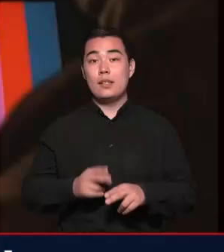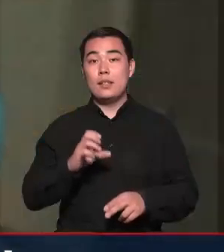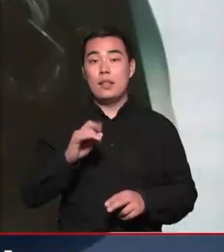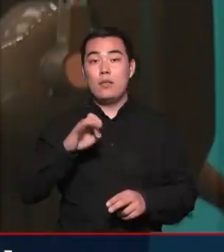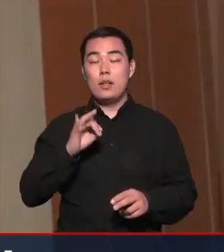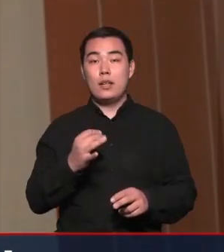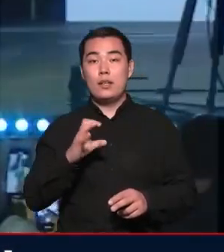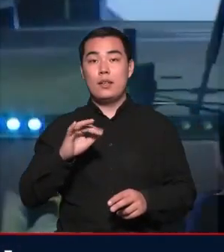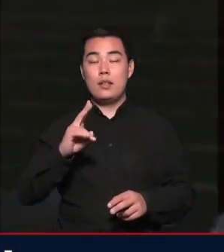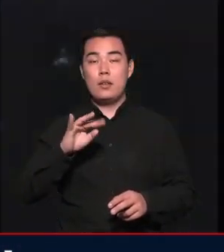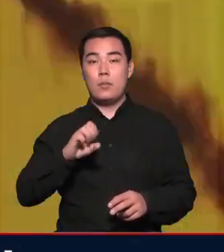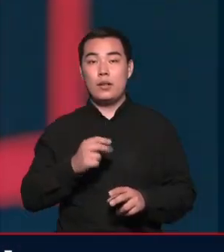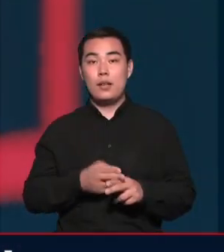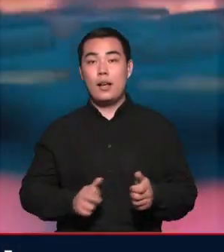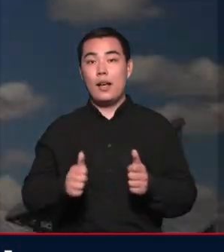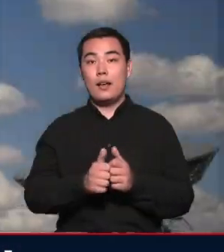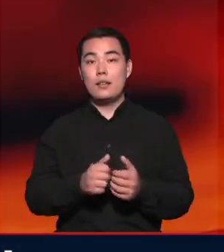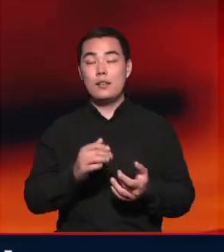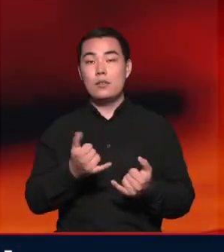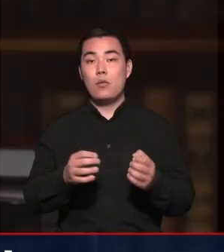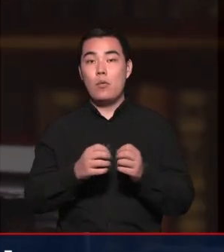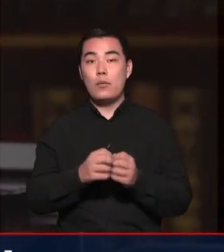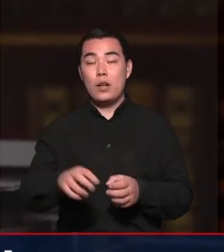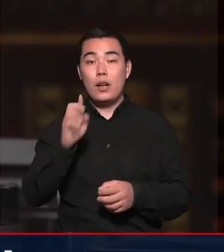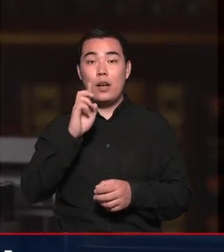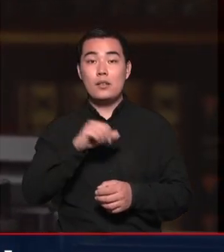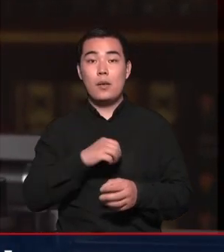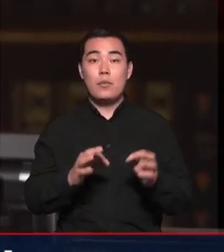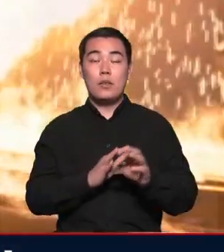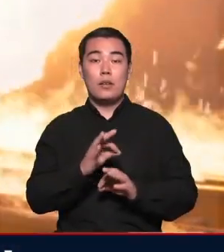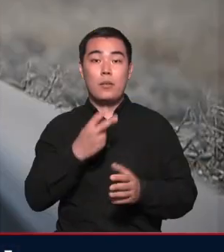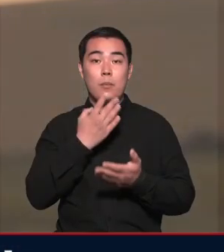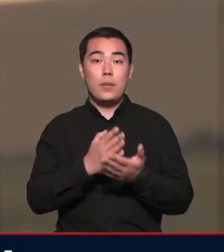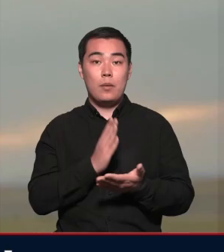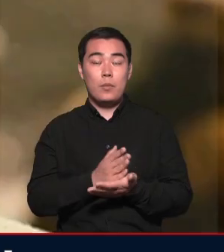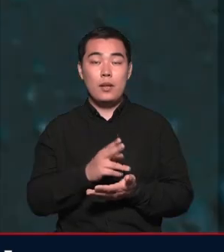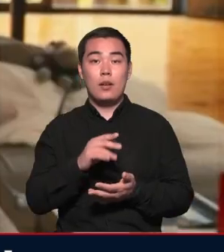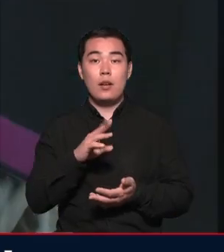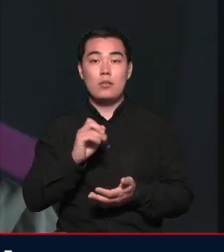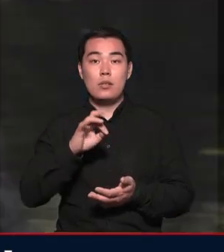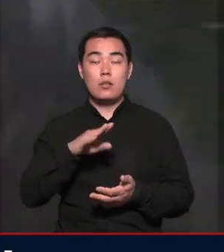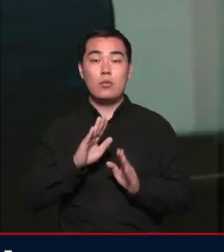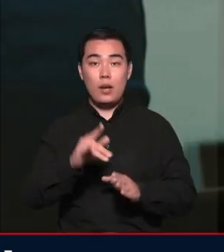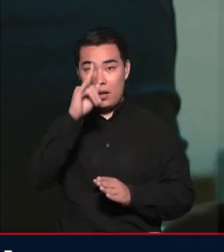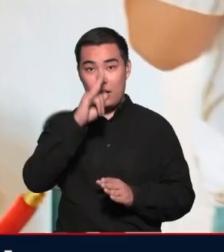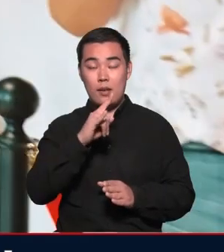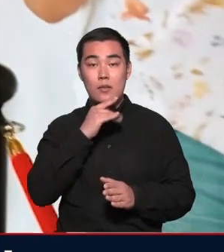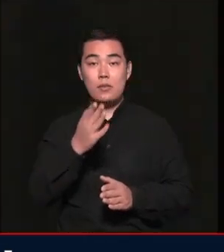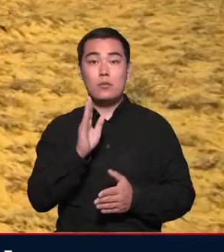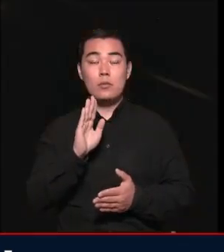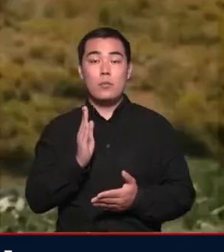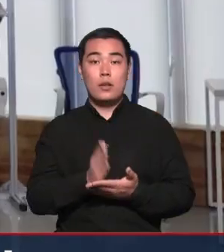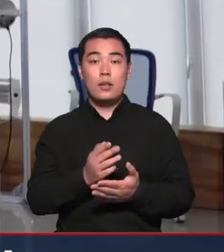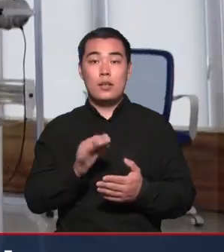Силквей Синема елімізге жақын орналасқан 10-нан астам мемлекетте тәулік бойы көрсетіліп келеді. Контенті тек қана қазақстандық өнімдер. Ең